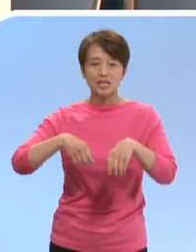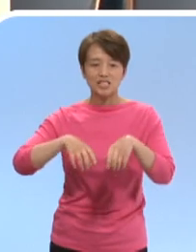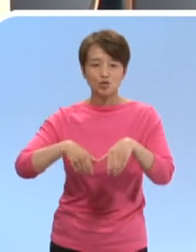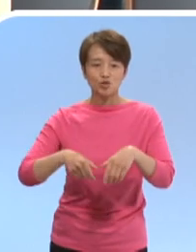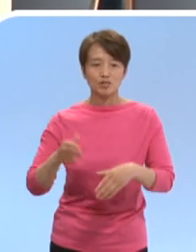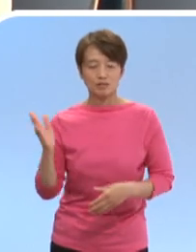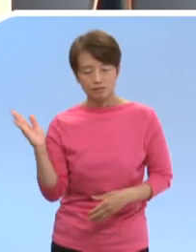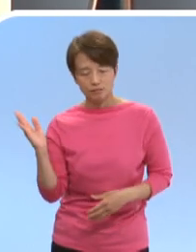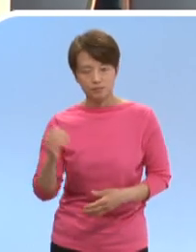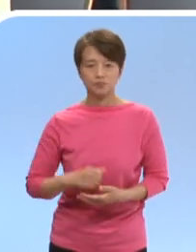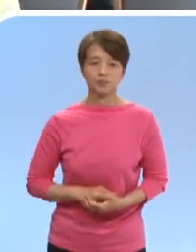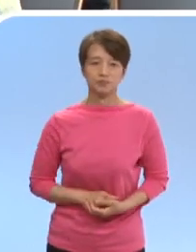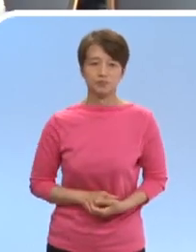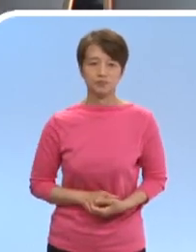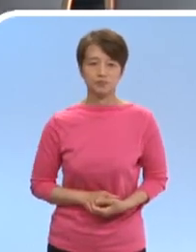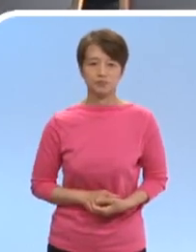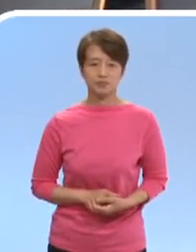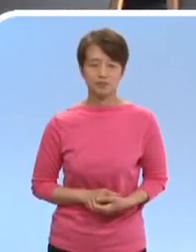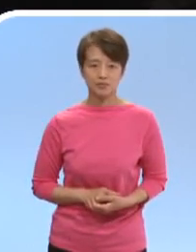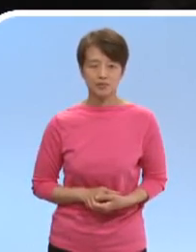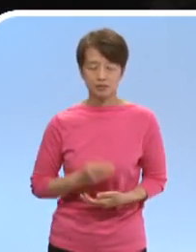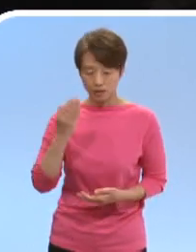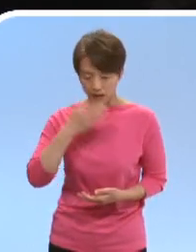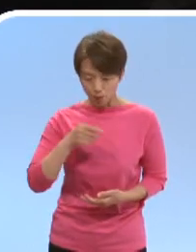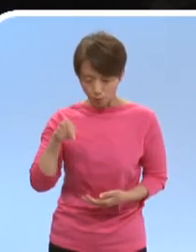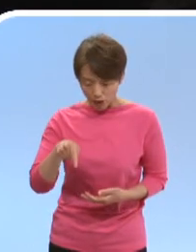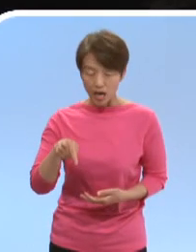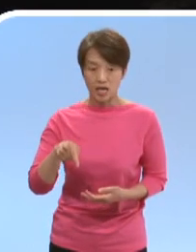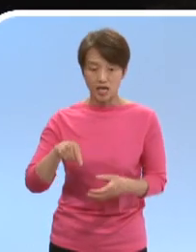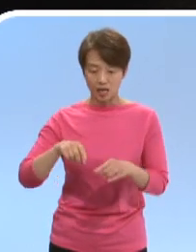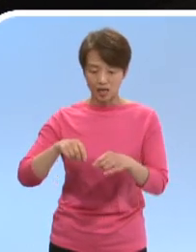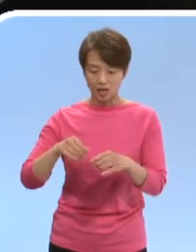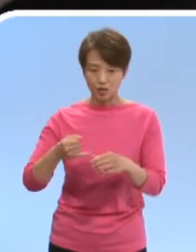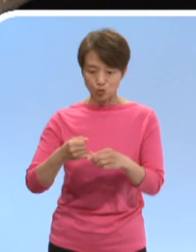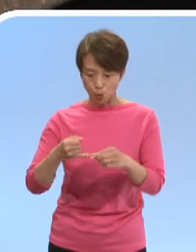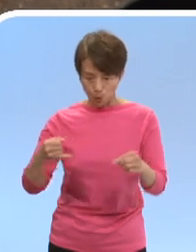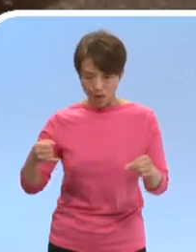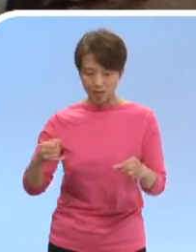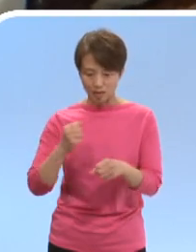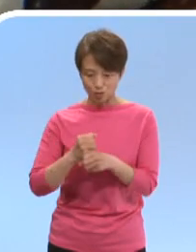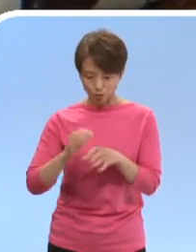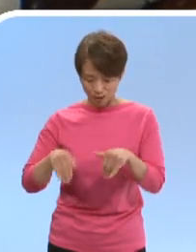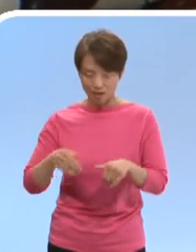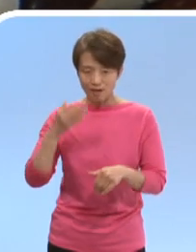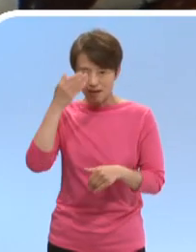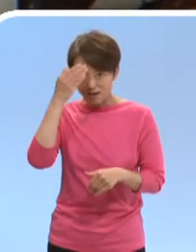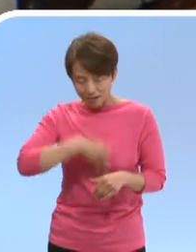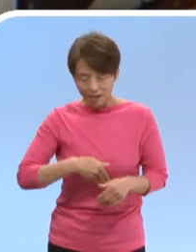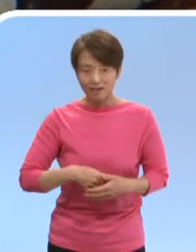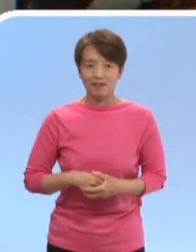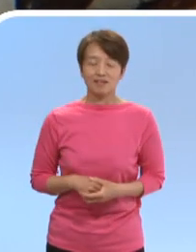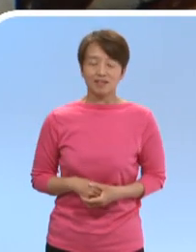ございます。 すごい。これ、おそうめん？ そうなんです。